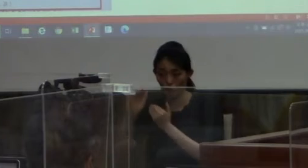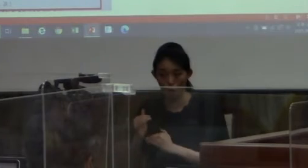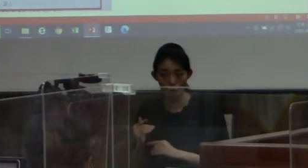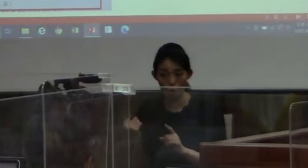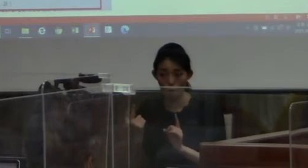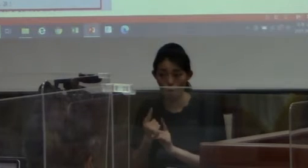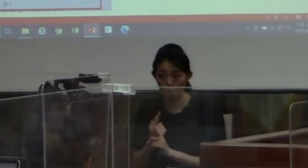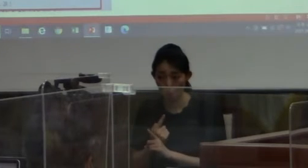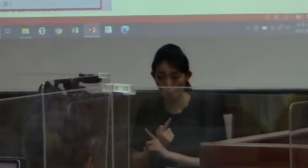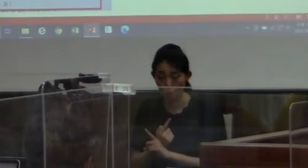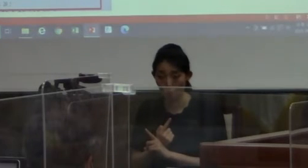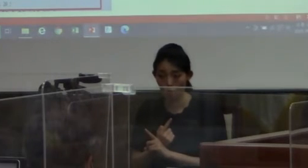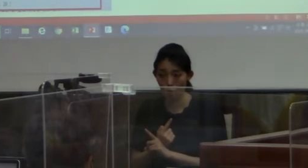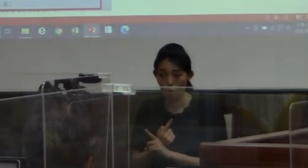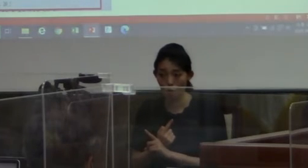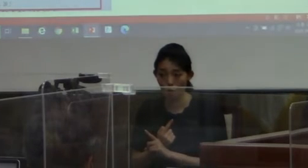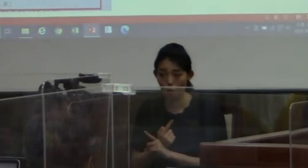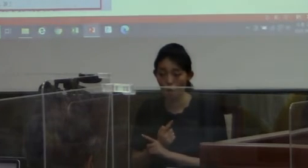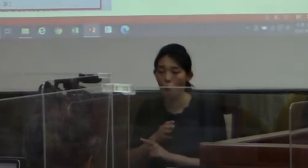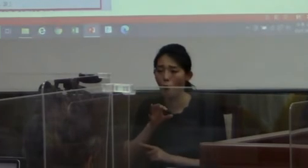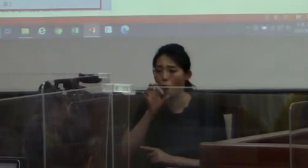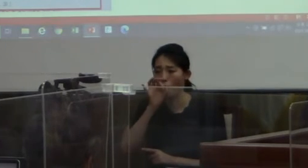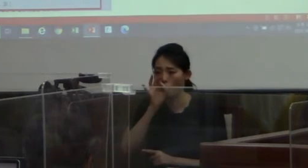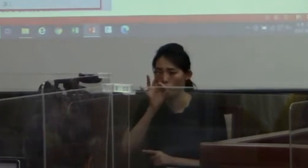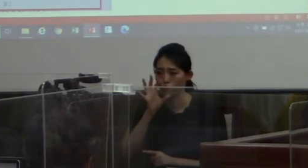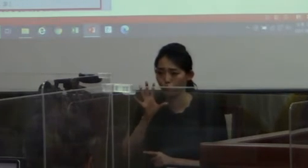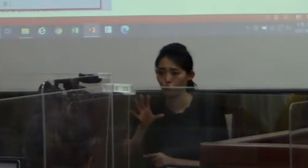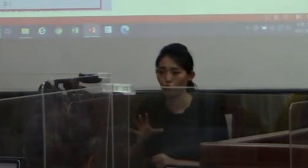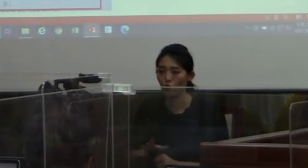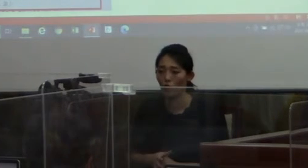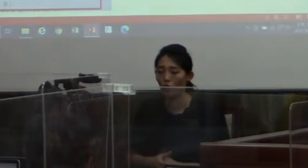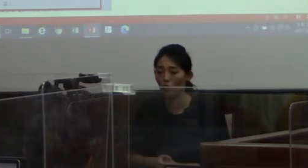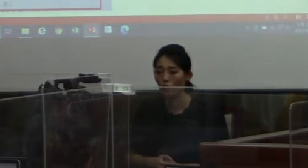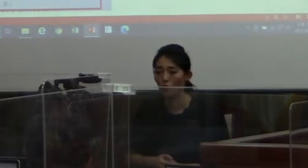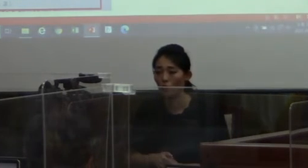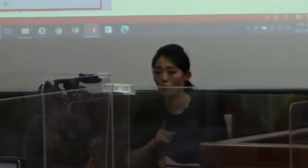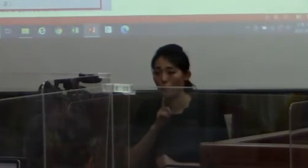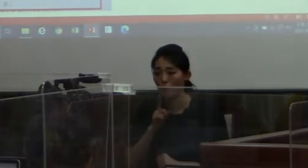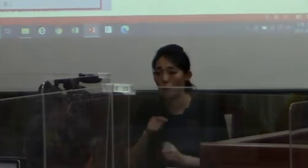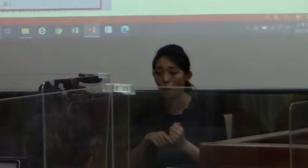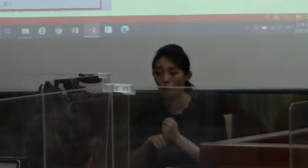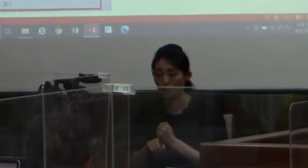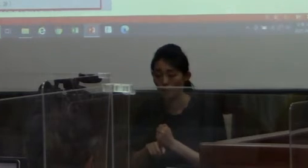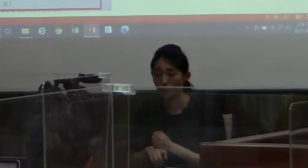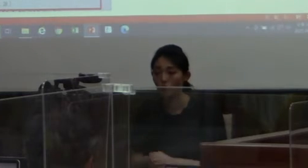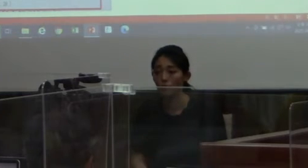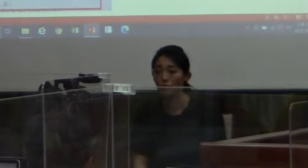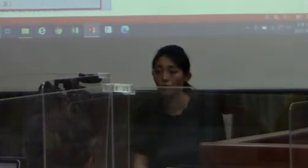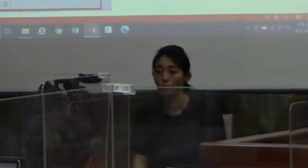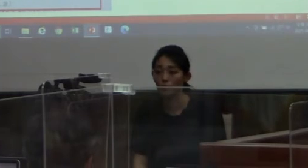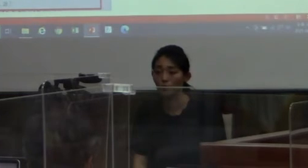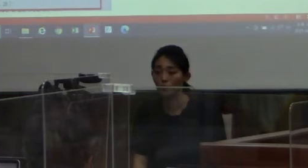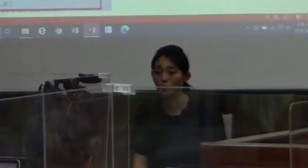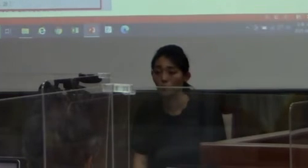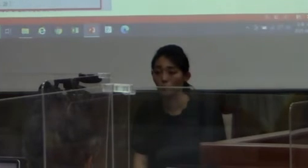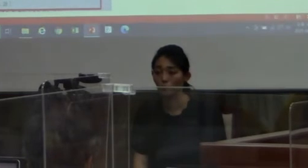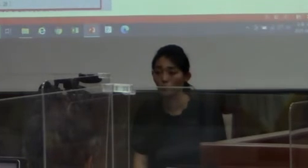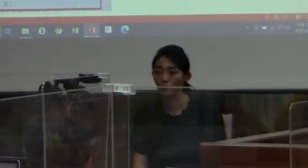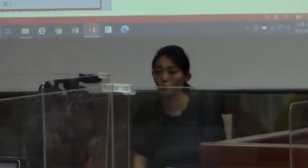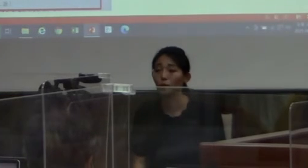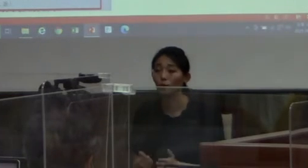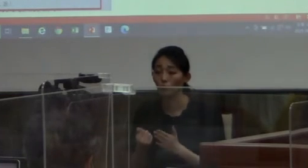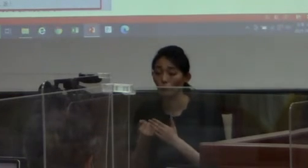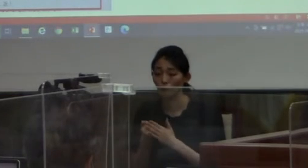변경할, 이 내용은 변경할 수가 없다는 거거든요. 이 주민관리 이 법에 보면은.